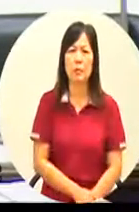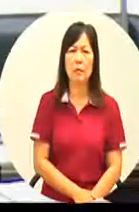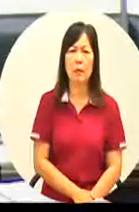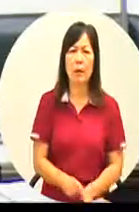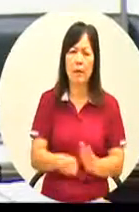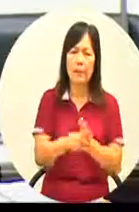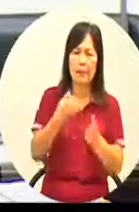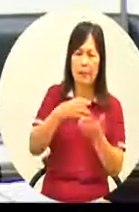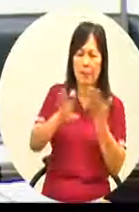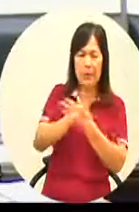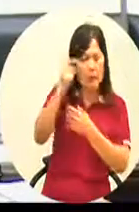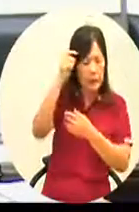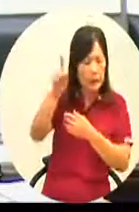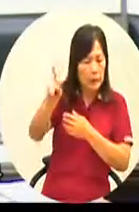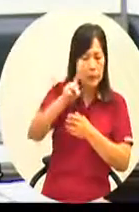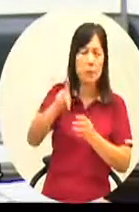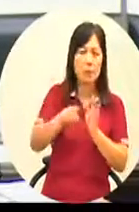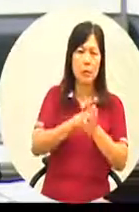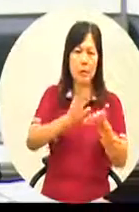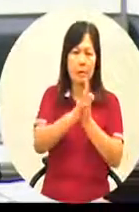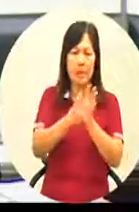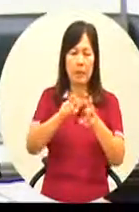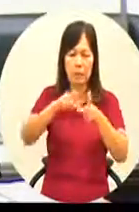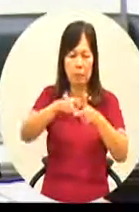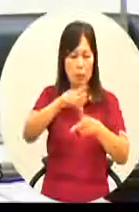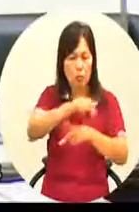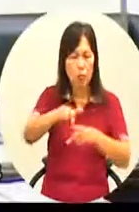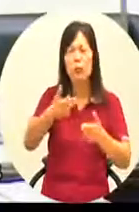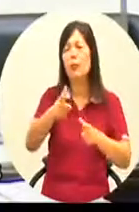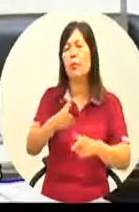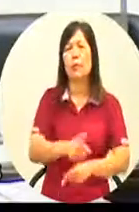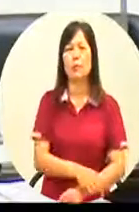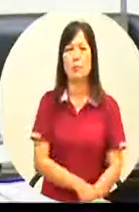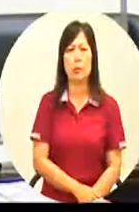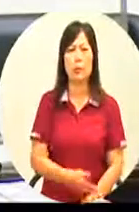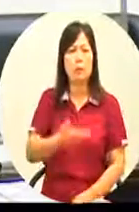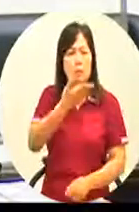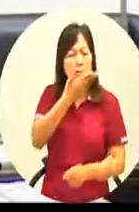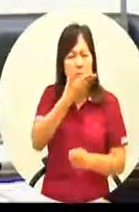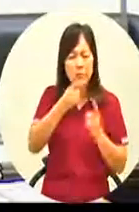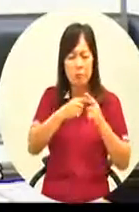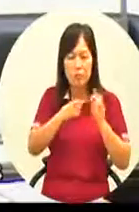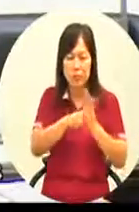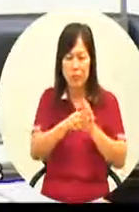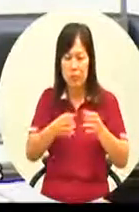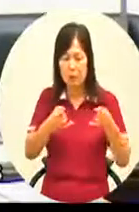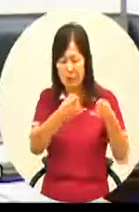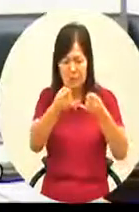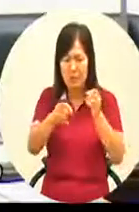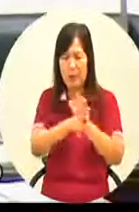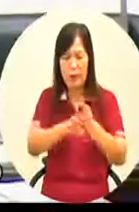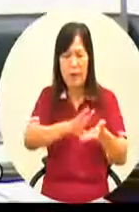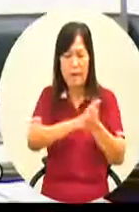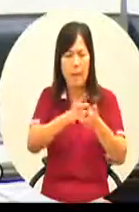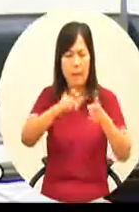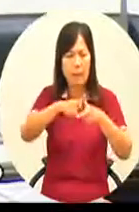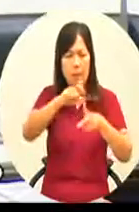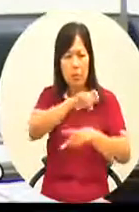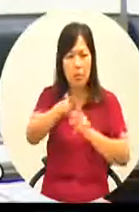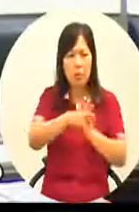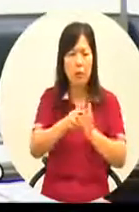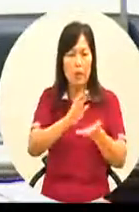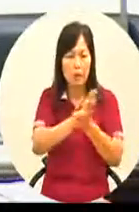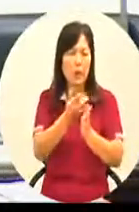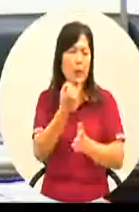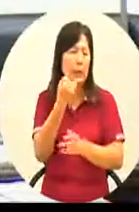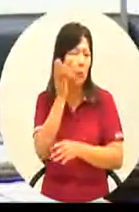人家利用的一些工具、啊欸哦、如果私人恩怨检举的工具就很可惜了、哦、希望主委